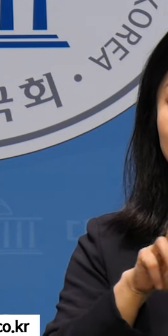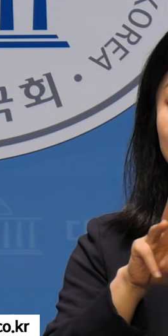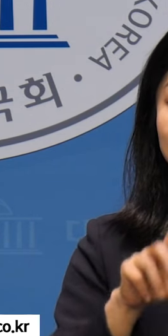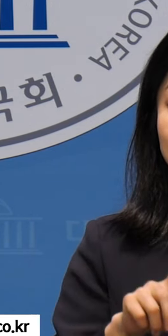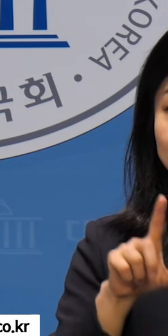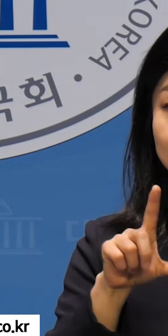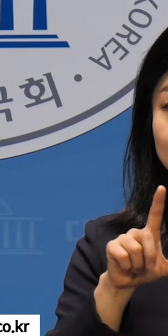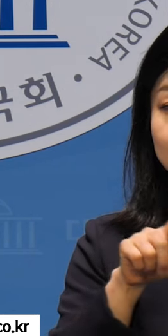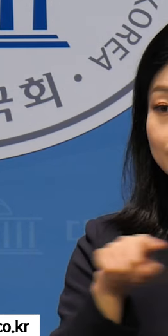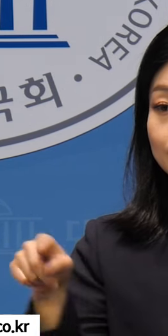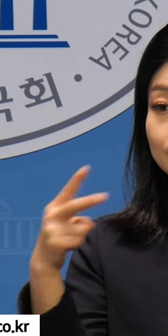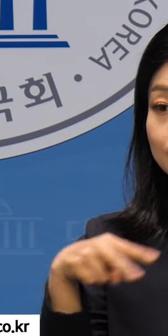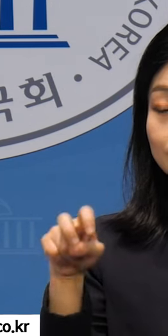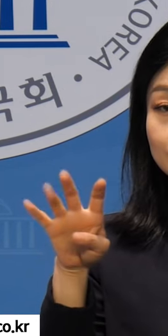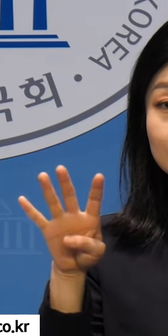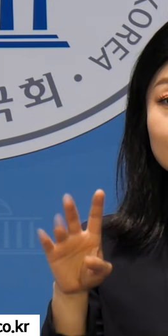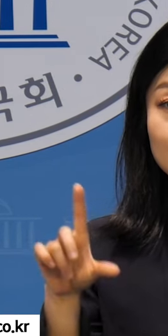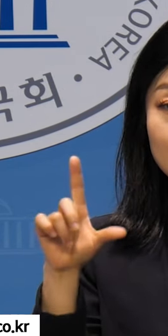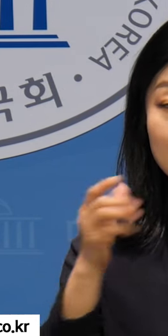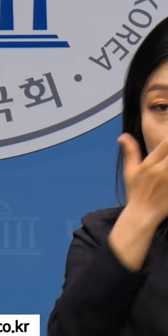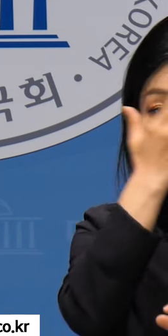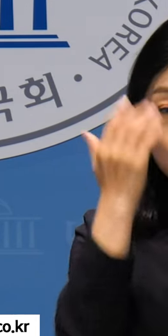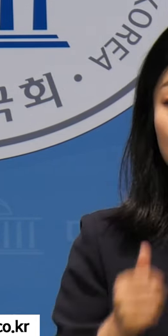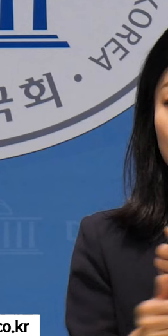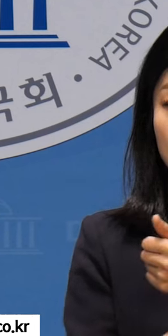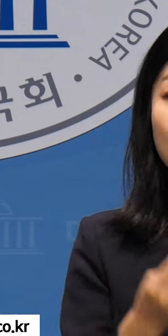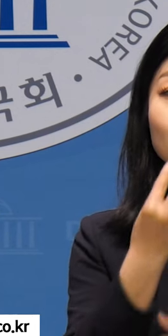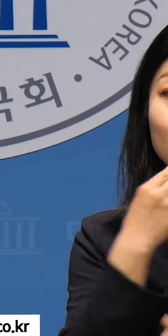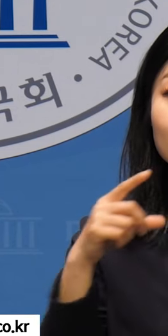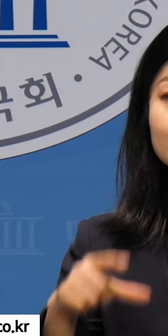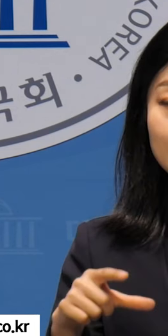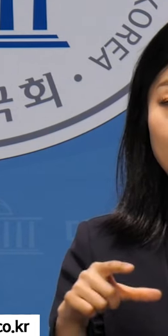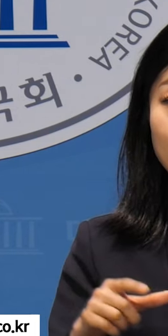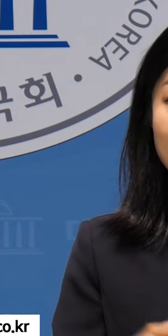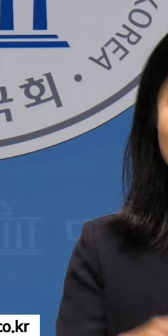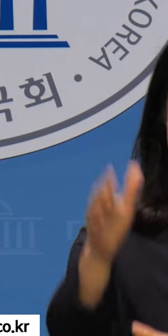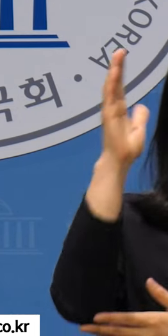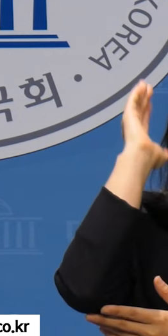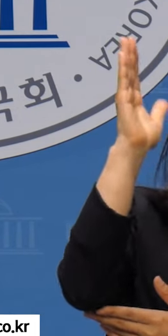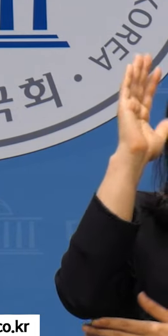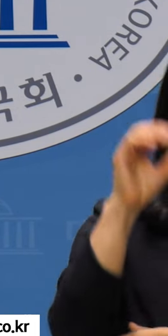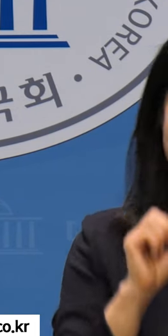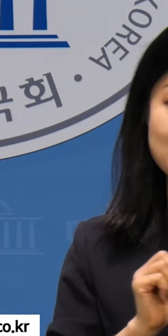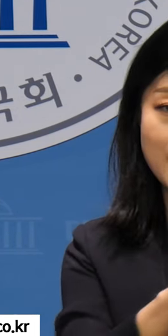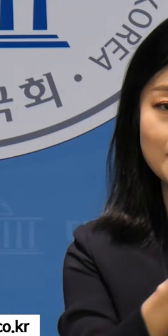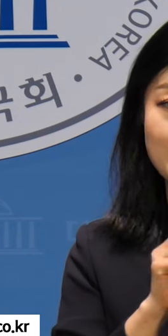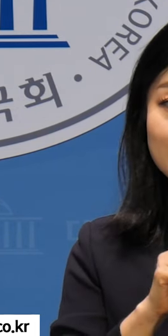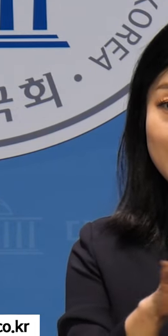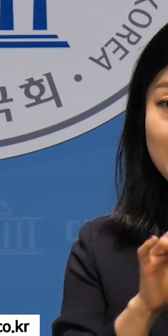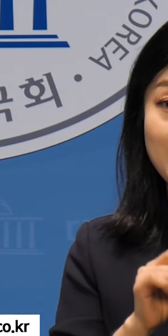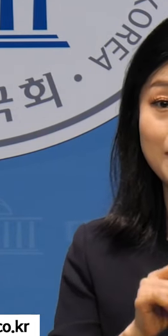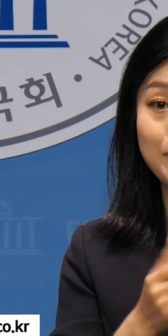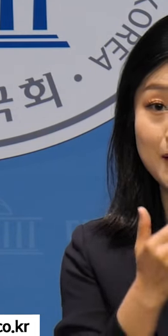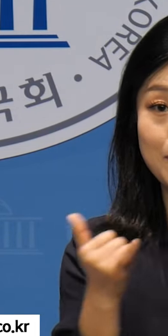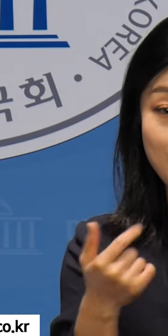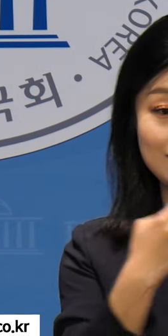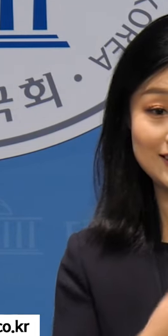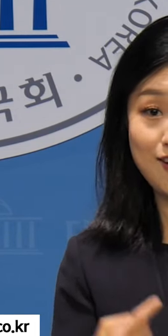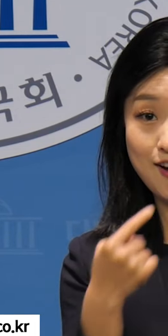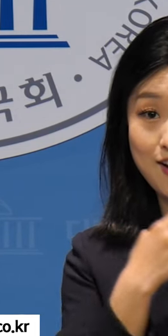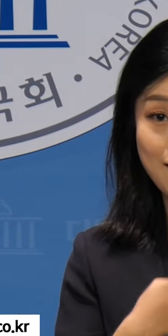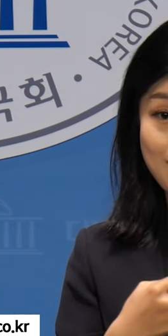2023년, 2024년 서울시당 청년위원회에서 청년 연설 대전을 개최하여 약 100여 명의 참가자들이